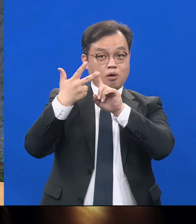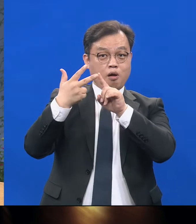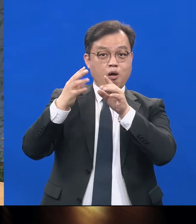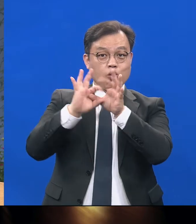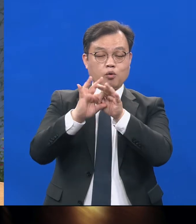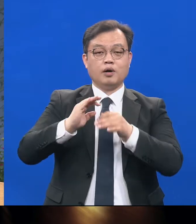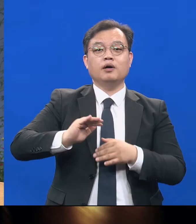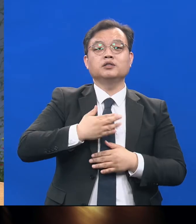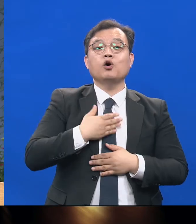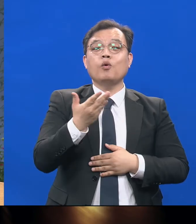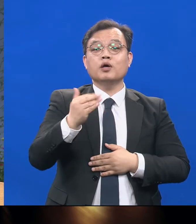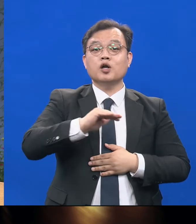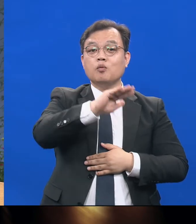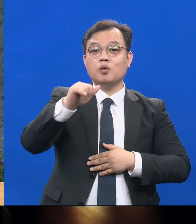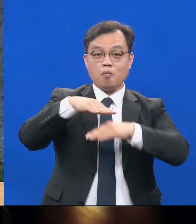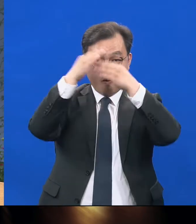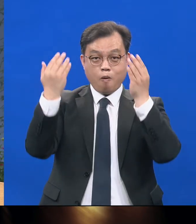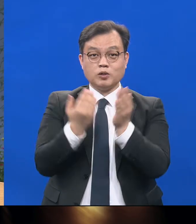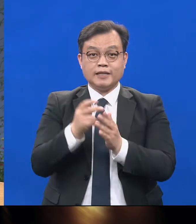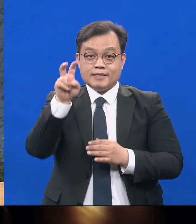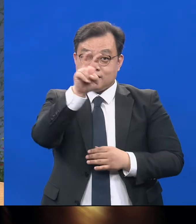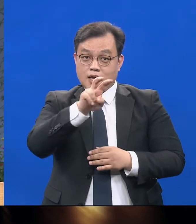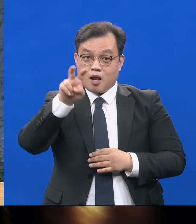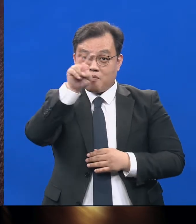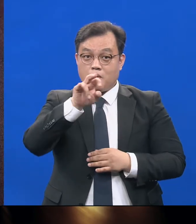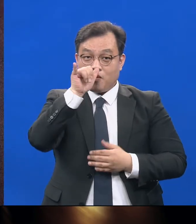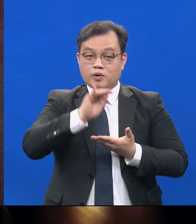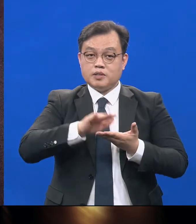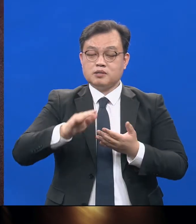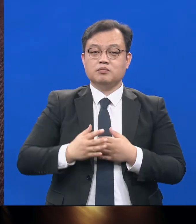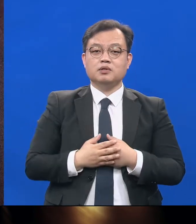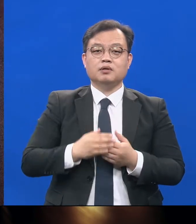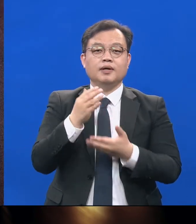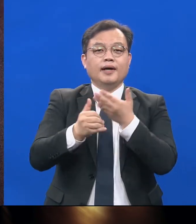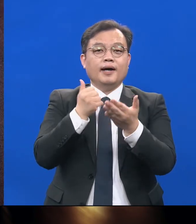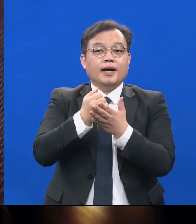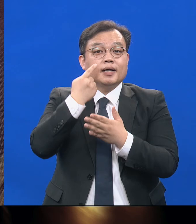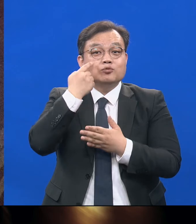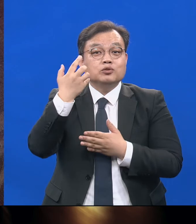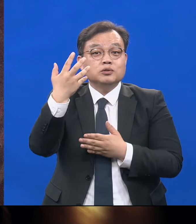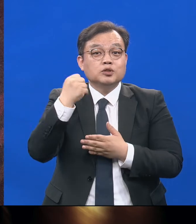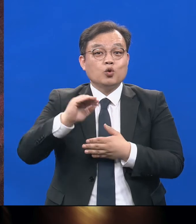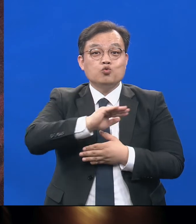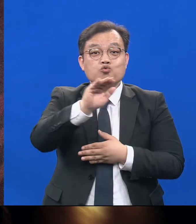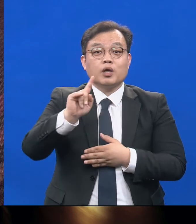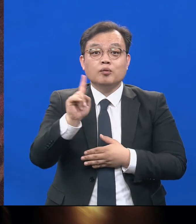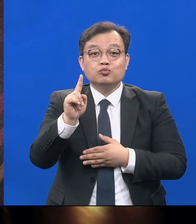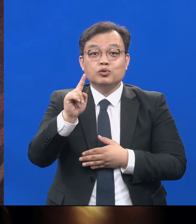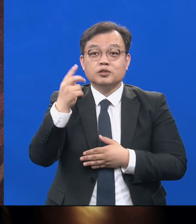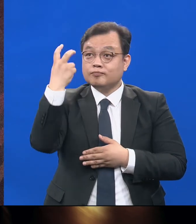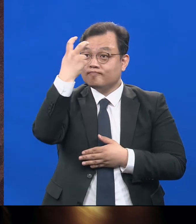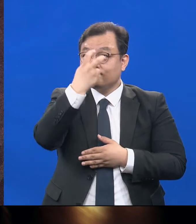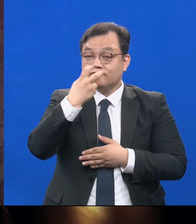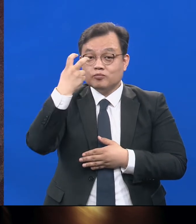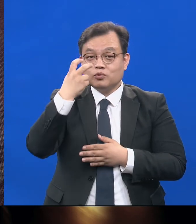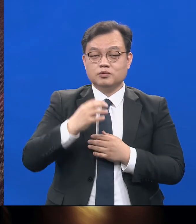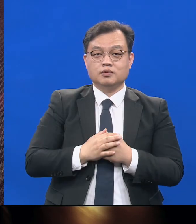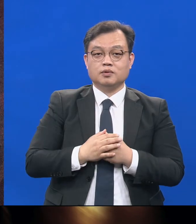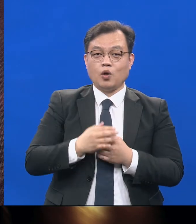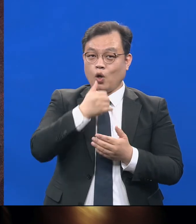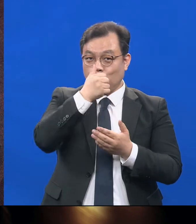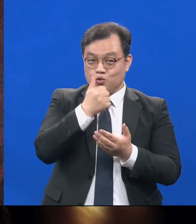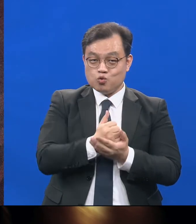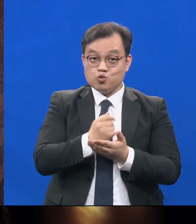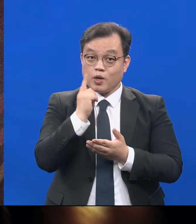삶을 다 살펴보고 계신다, 그 뜻이에요. 하나님의 눈으로 우리의 무엇을 감찰하시는가? 죄악을